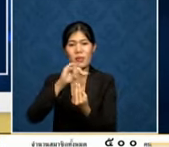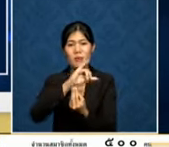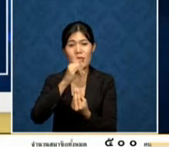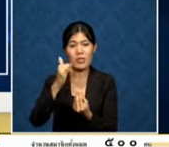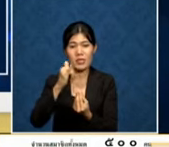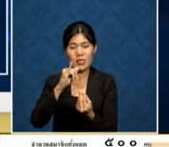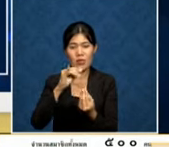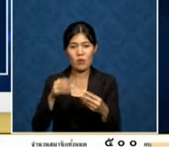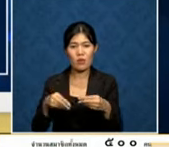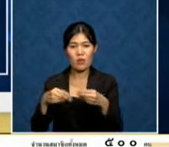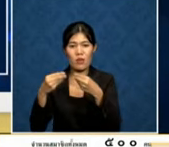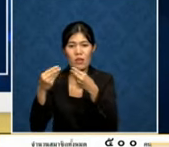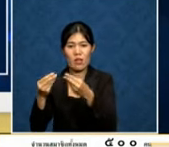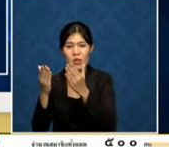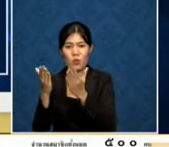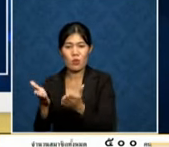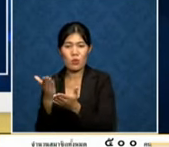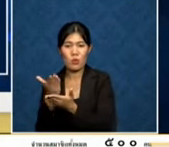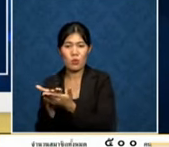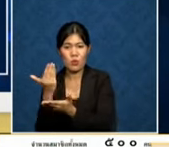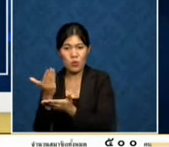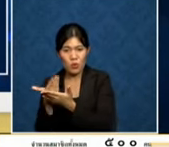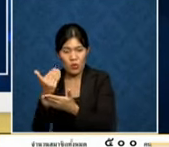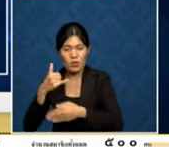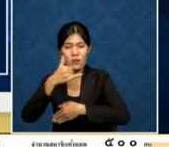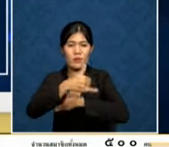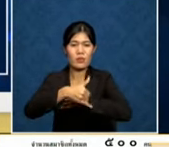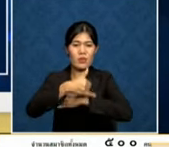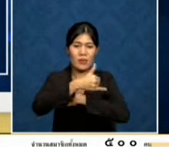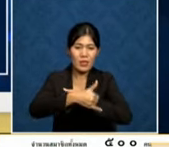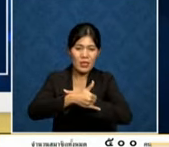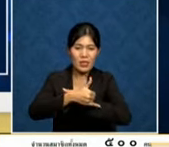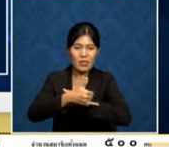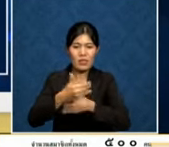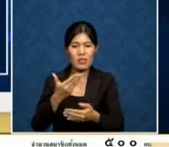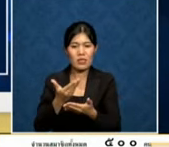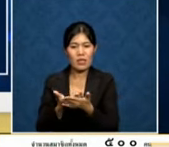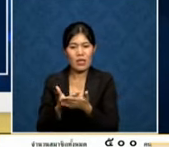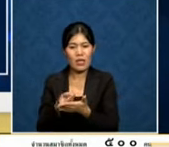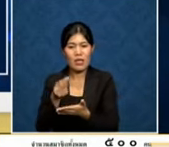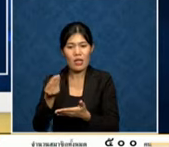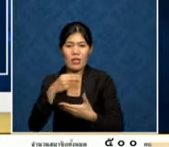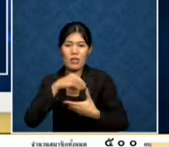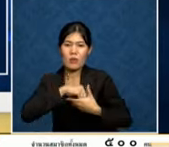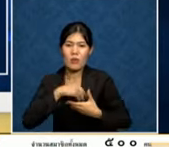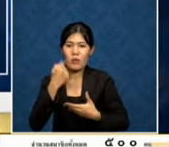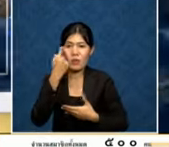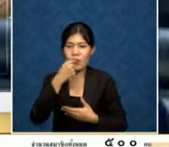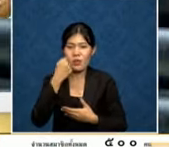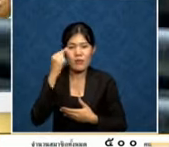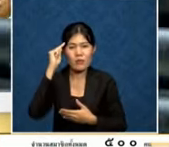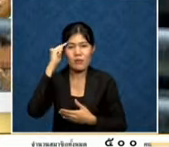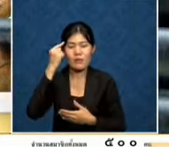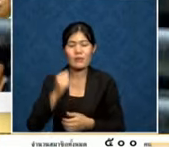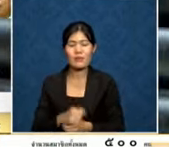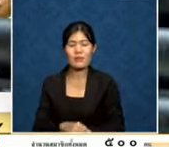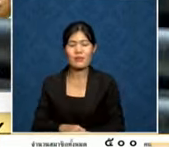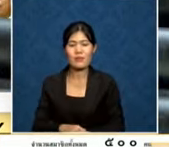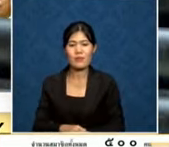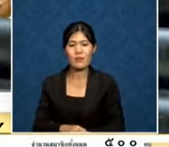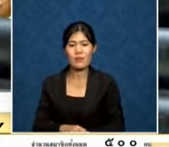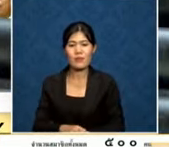สัวหมุนไปหาต่างประเทศหรือหมุนเข้ากระเป๋าใครท่านยอมรับเถอะครับว่าการทำโครงการ